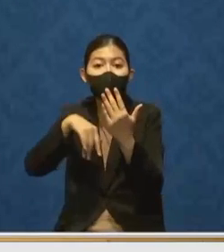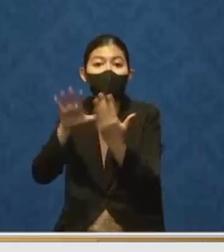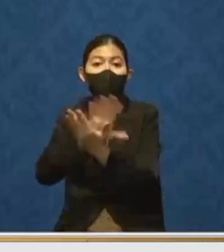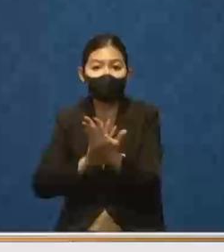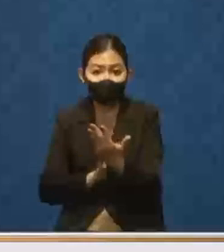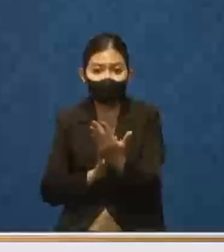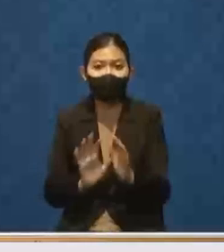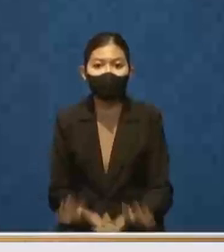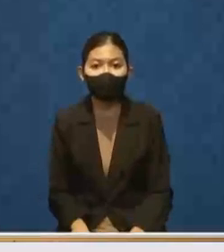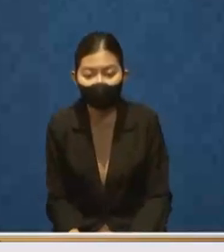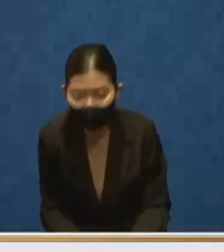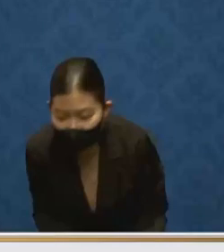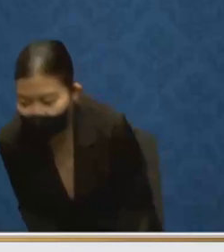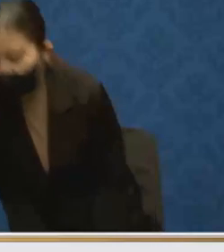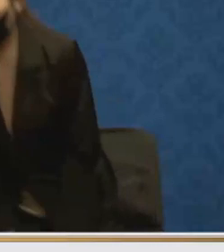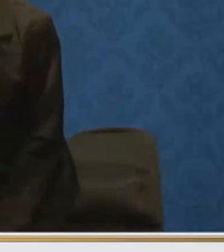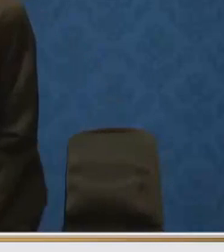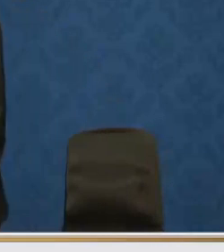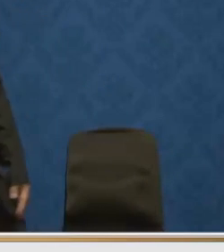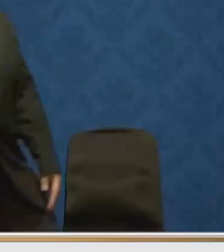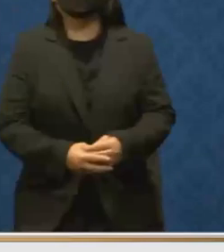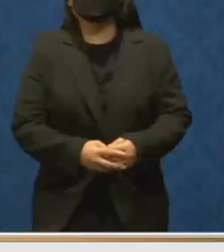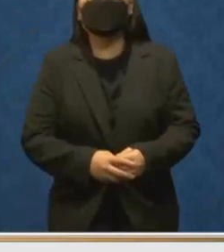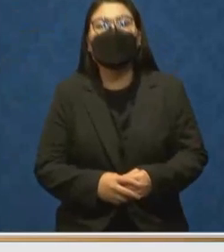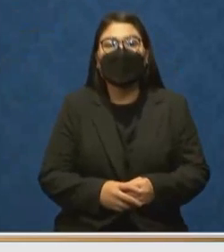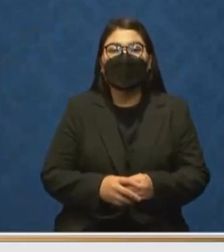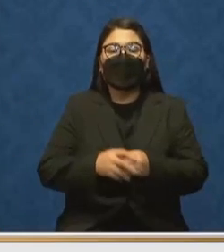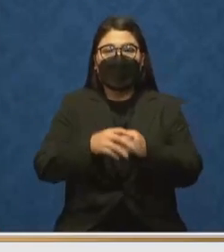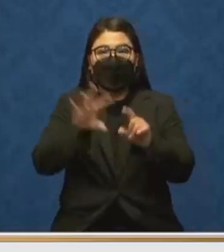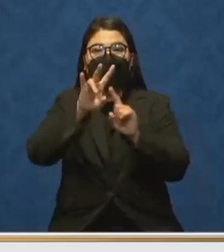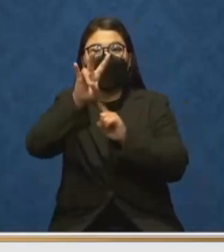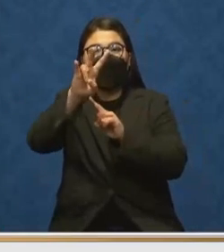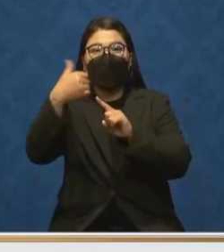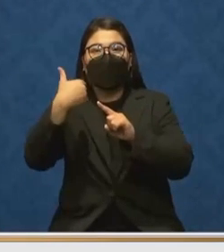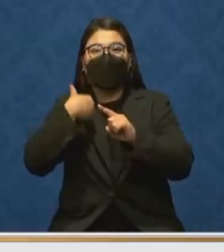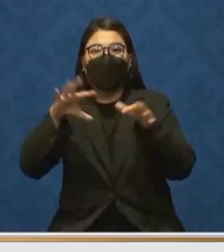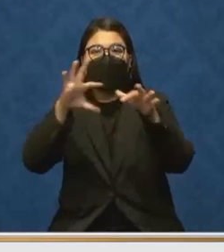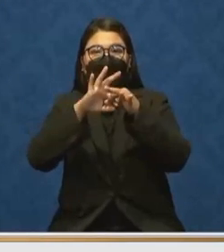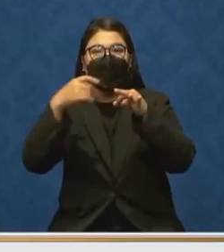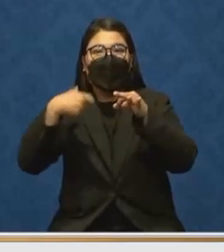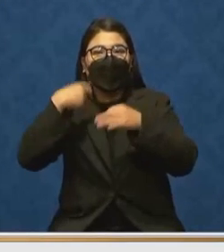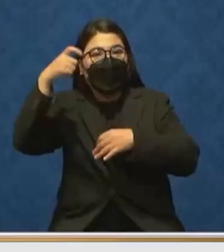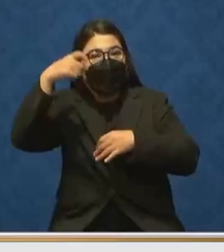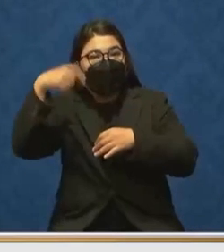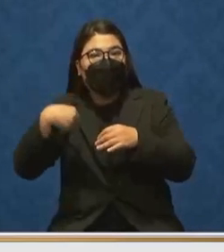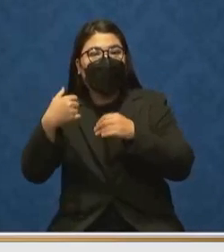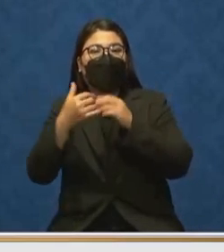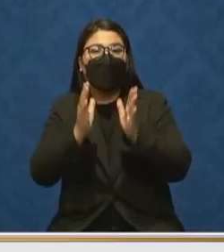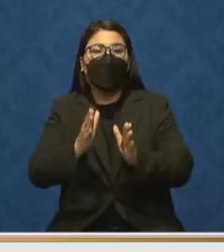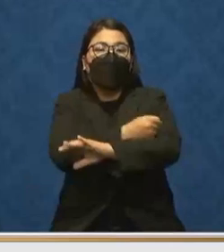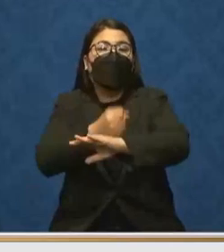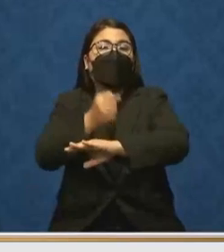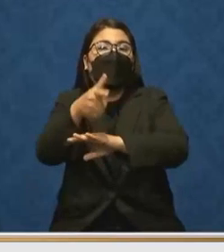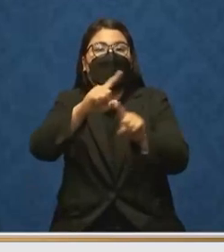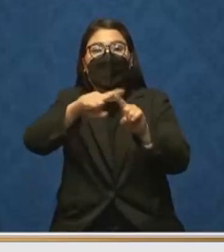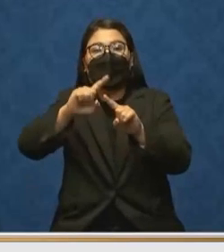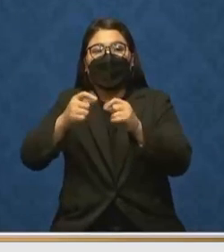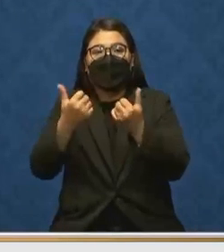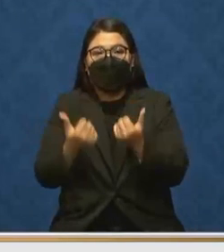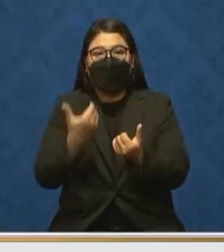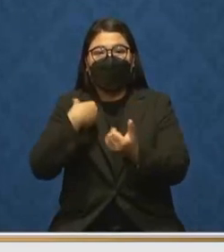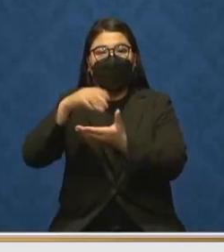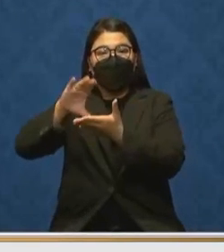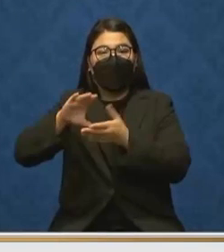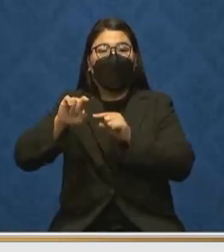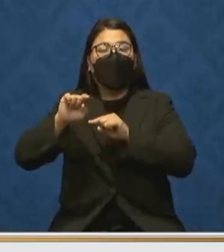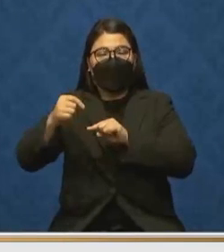7. การจัดการปัญหาแรงงานต่างด้าวและการค้ามนุษย์งบประมาณ 299.7 ล้านบาทเพื่อให้การขับเคลื่อนงานด้านการป้อง